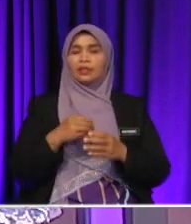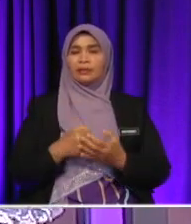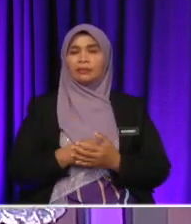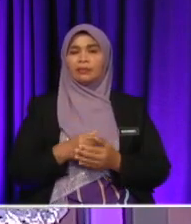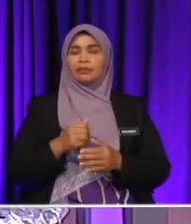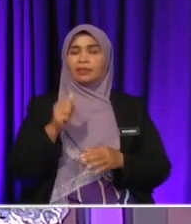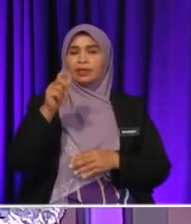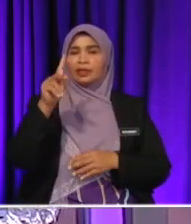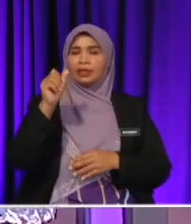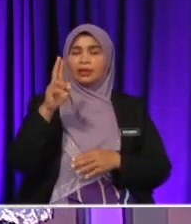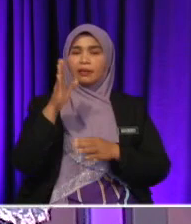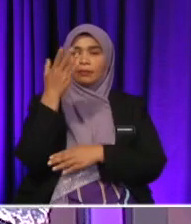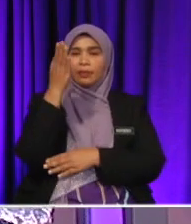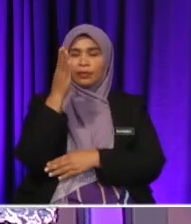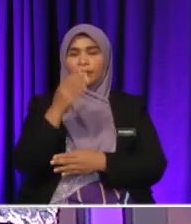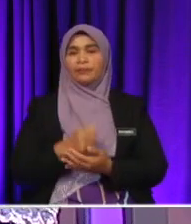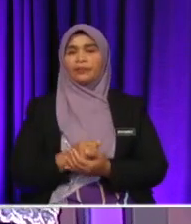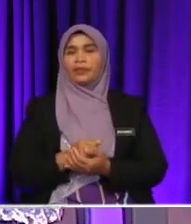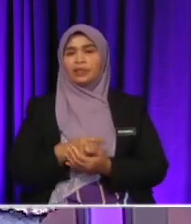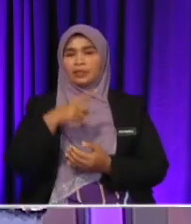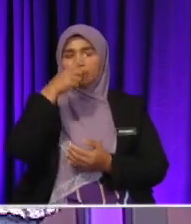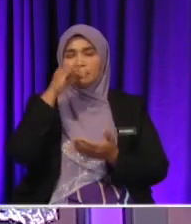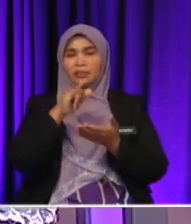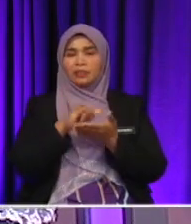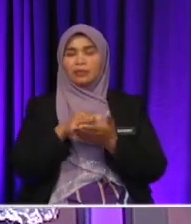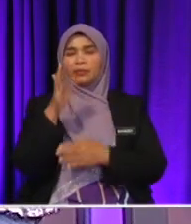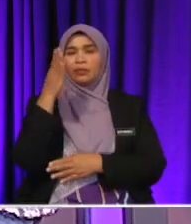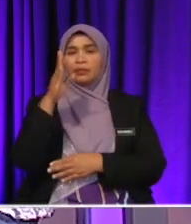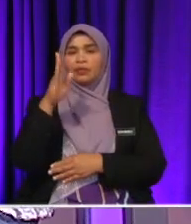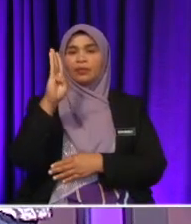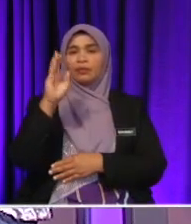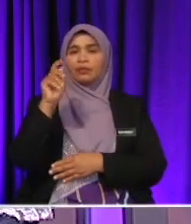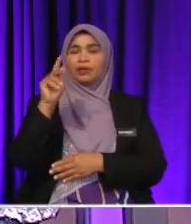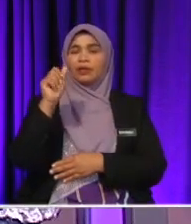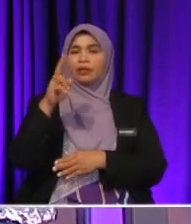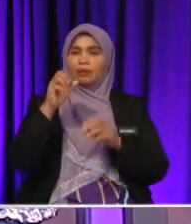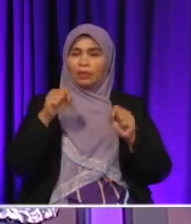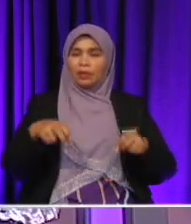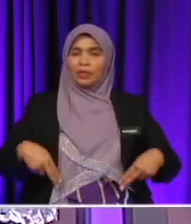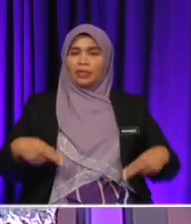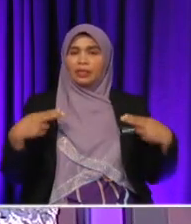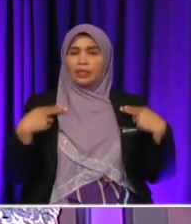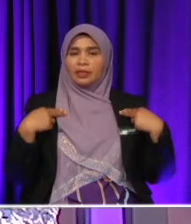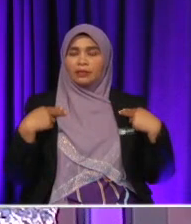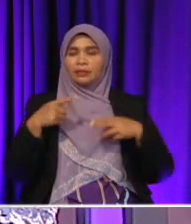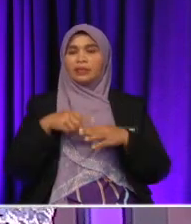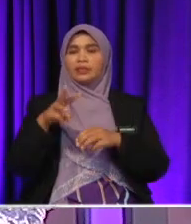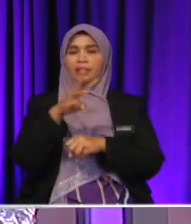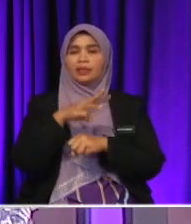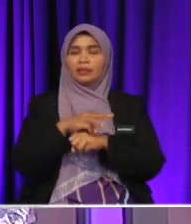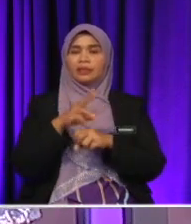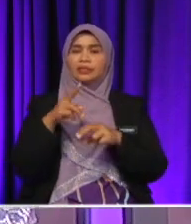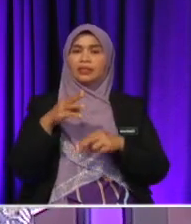kehilangan air sebab itu pokok bakal boleh hidup di kawasan yang masih sebab